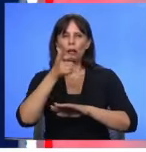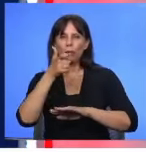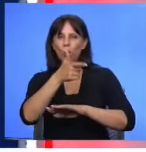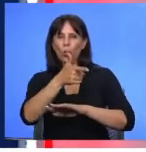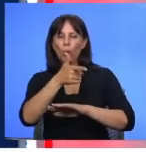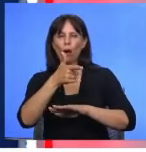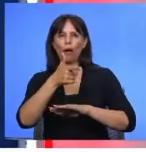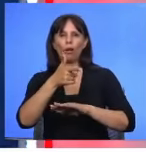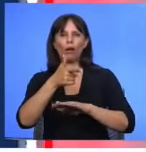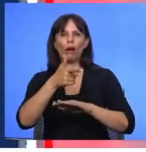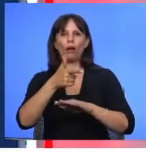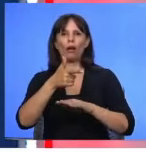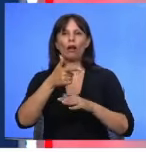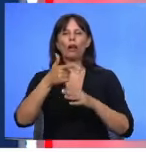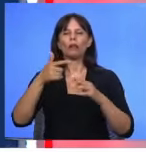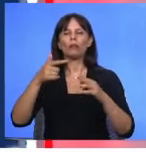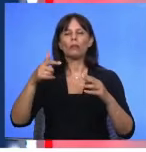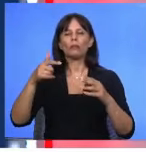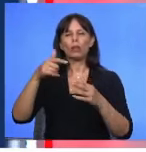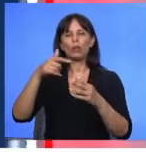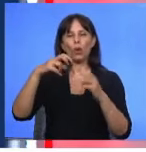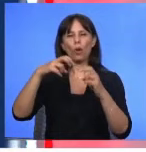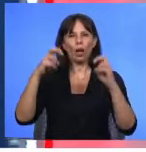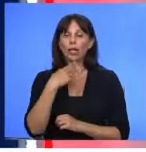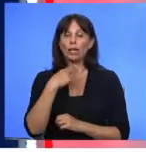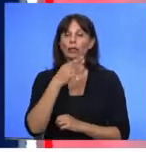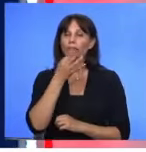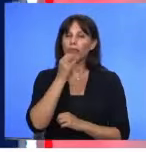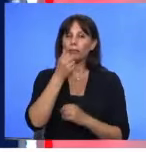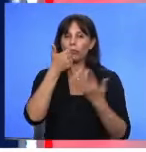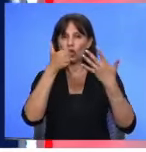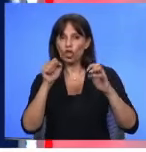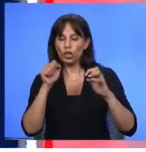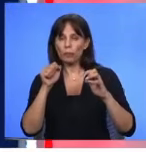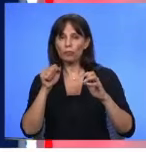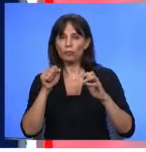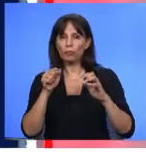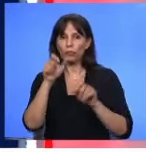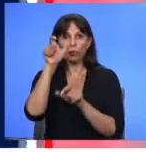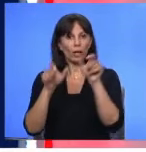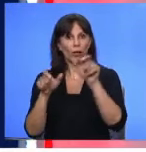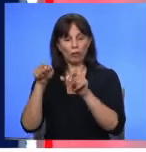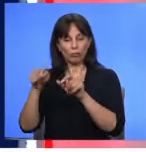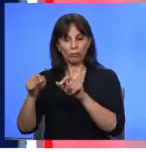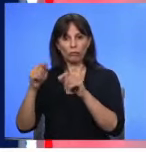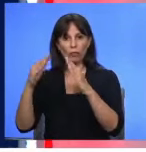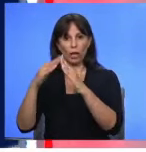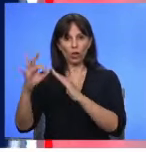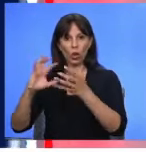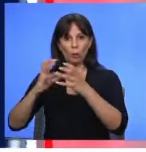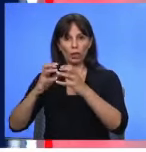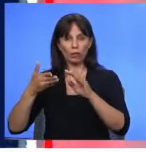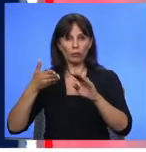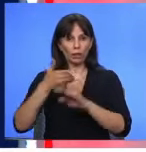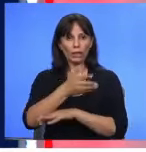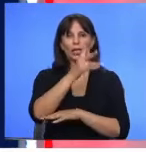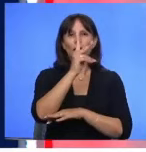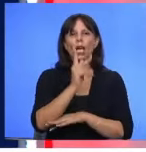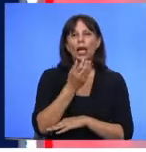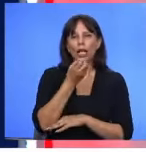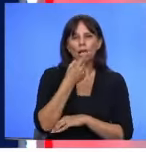העיר הפלסטינית, ישראלי בשנות ה-60 לחייו, תושב פתח תקווה, נכנס לקלקיליה כדי לתקן את הרכב